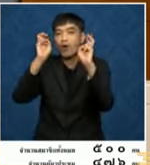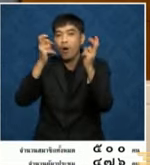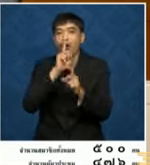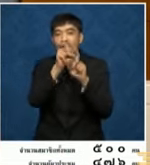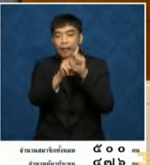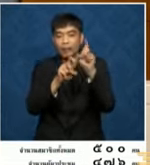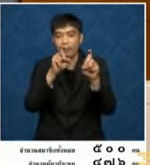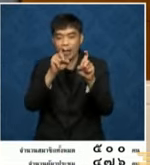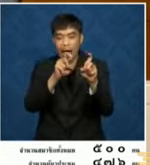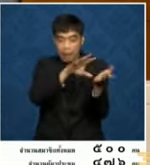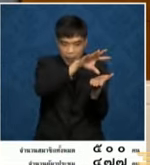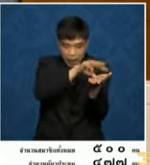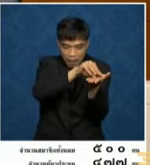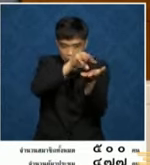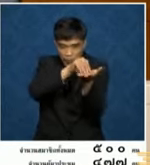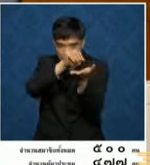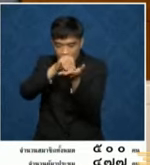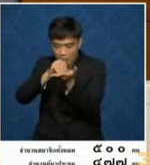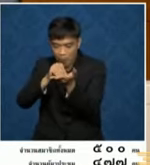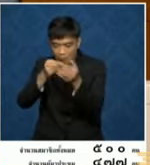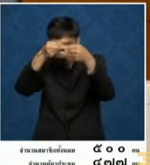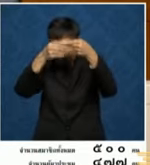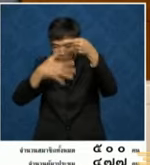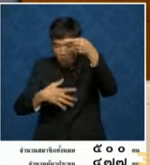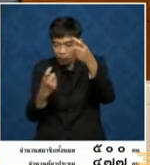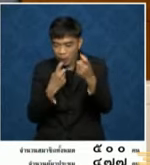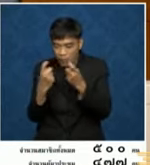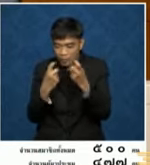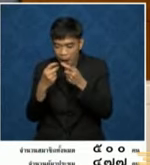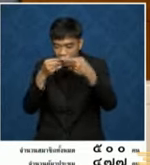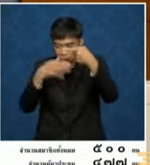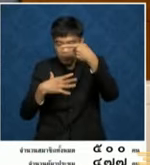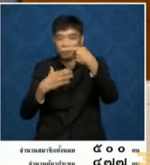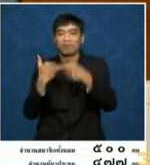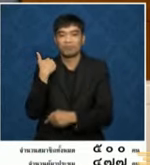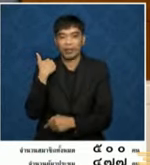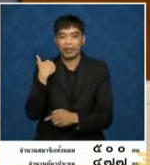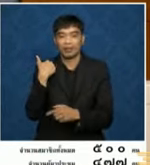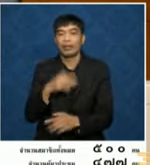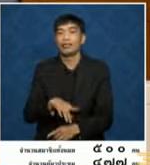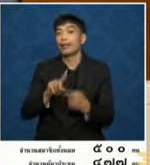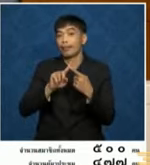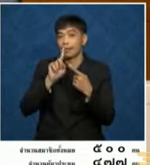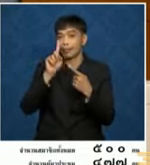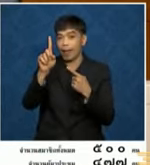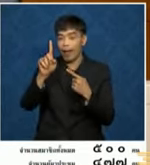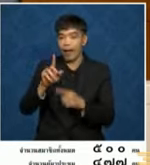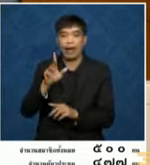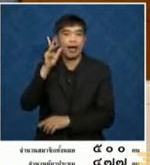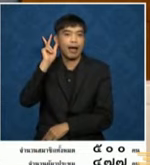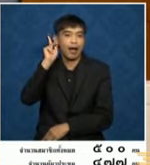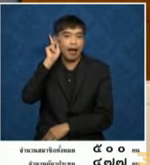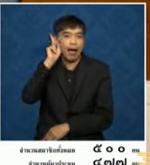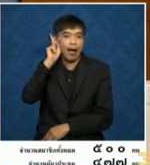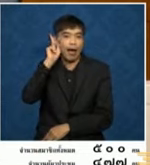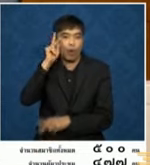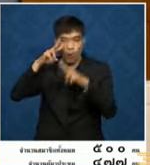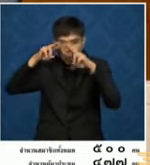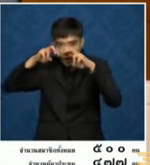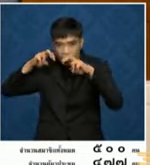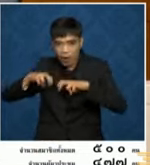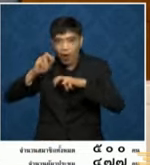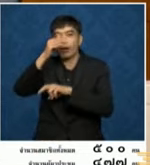วมมีหลายประเด็นค่อนข้างเยอะพอสมควรนะครับในประเด็นแรกนะครับในส่วนของสำนักข่าวกรองแห่งชาติครับใน